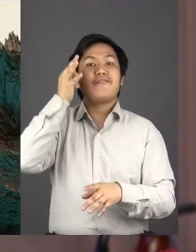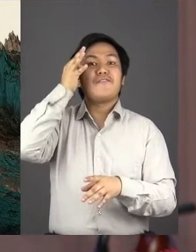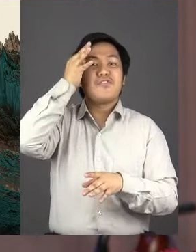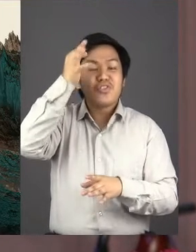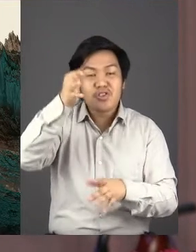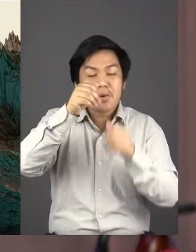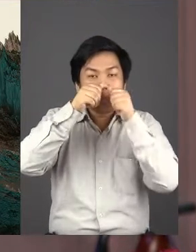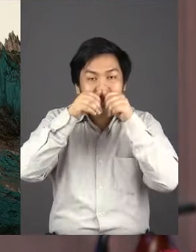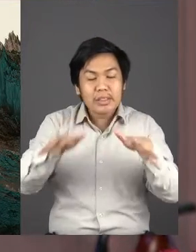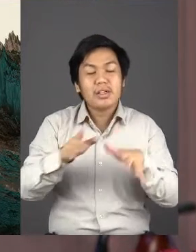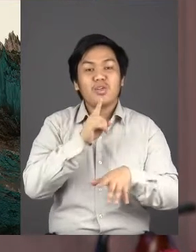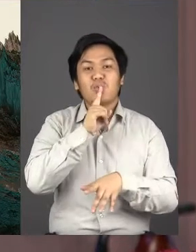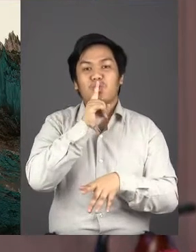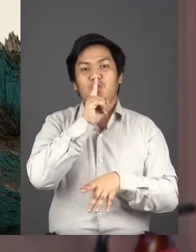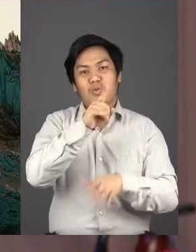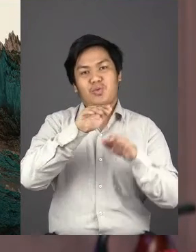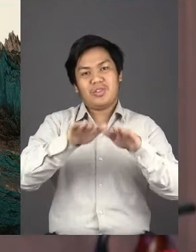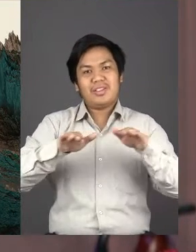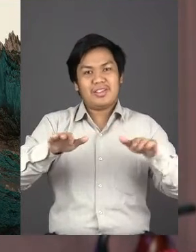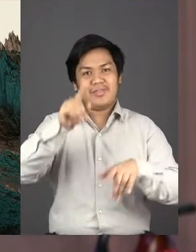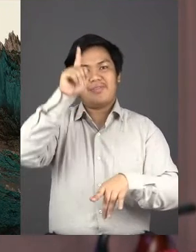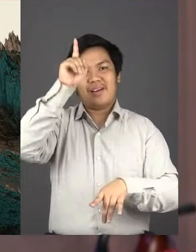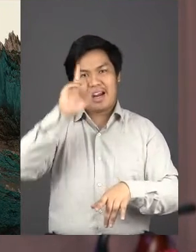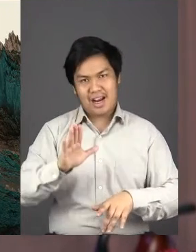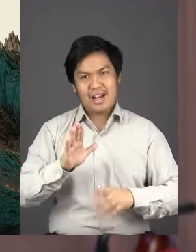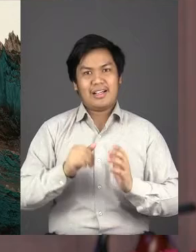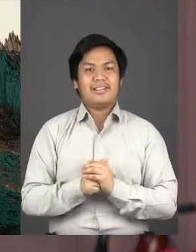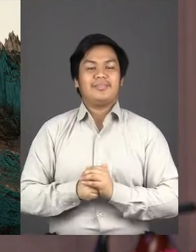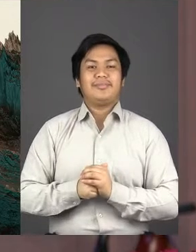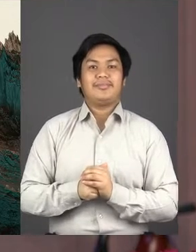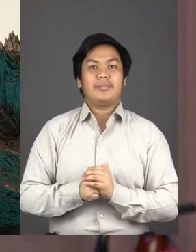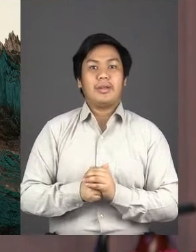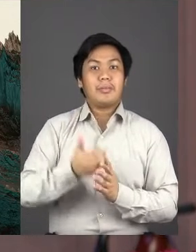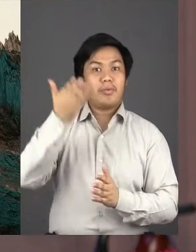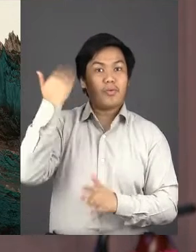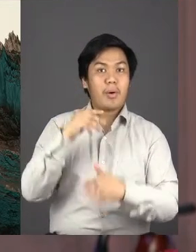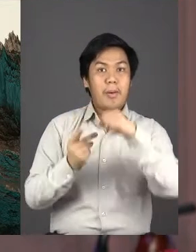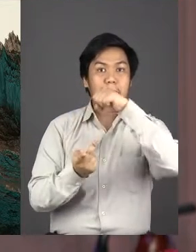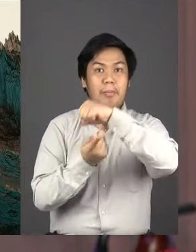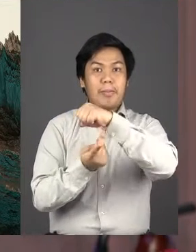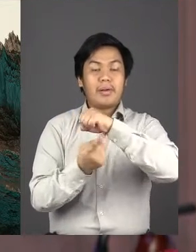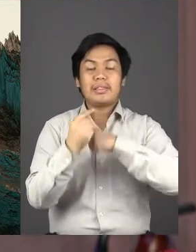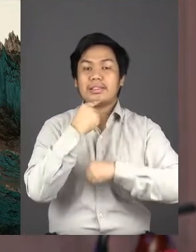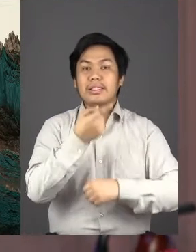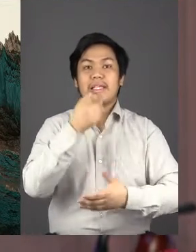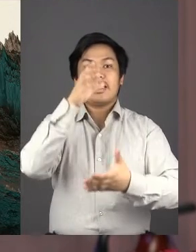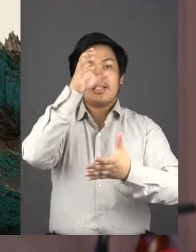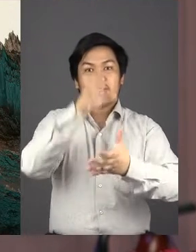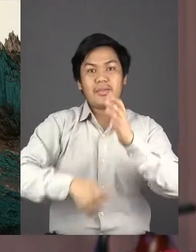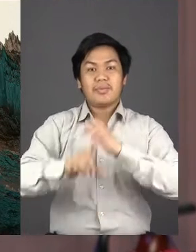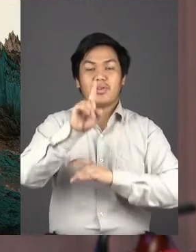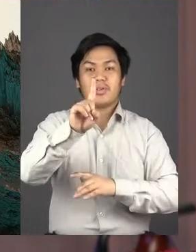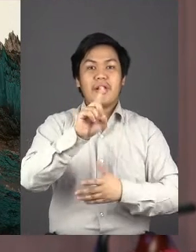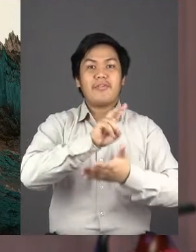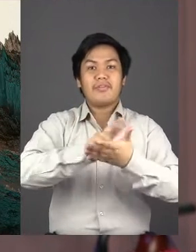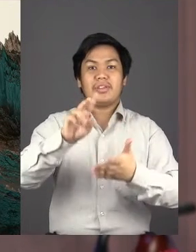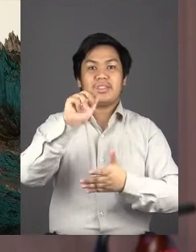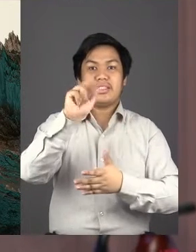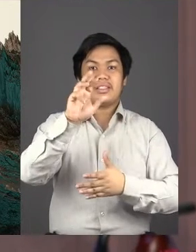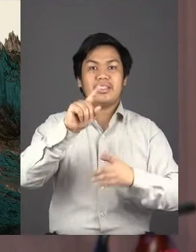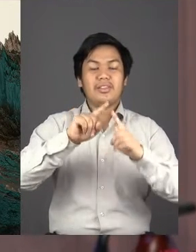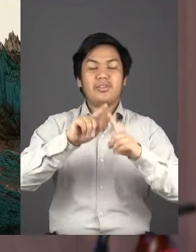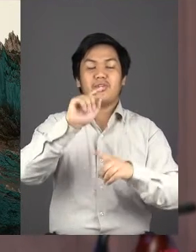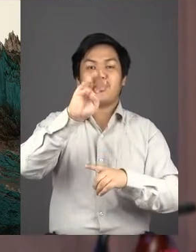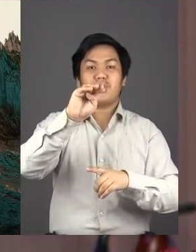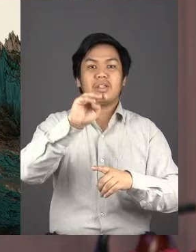bilang mga tunay na anak niya. Naalala niyo yung sinabi ni Pablo sa chapter 1 ng aklat na ito, verses 13 to